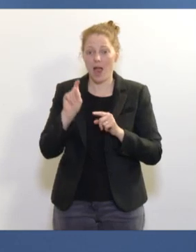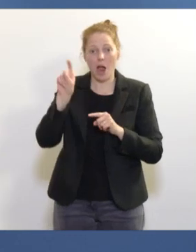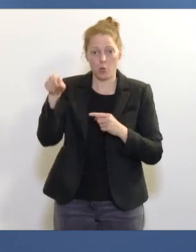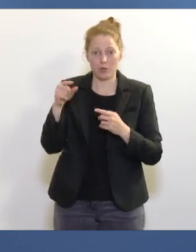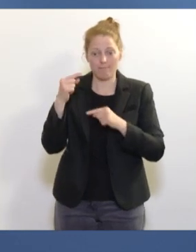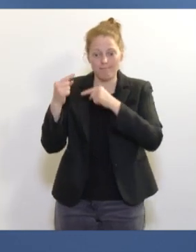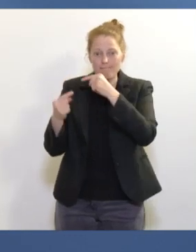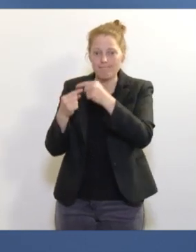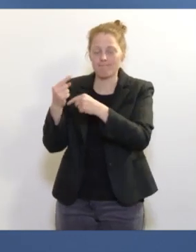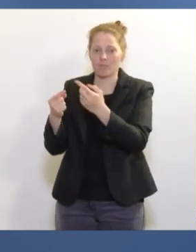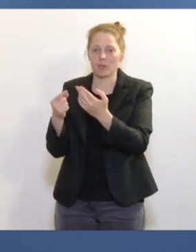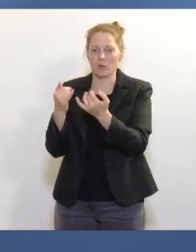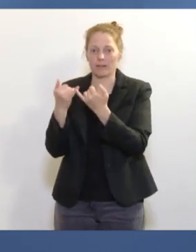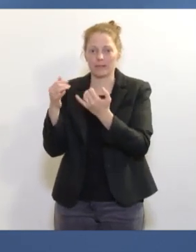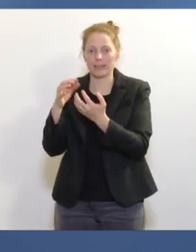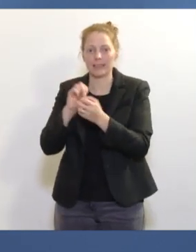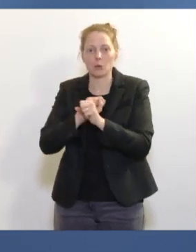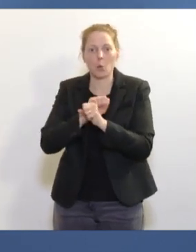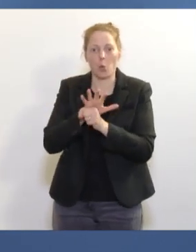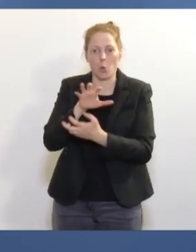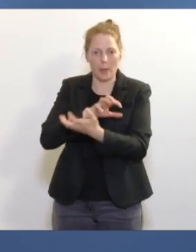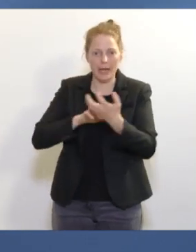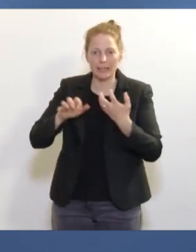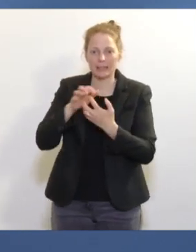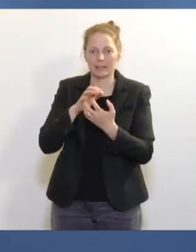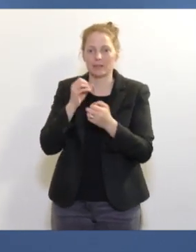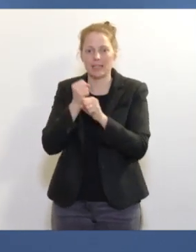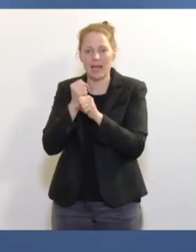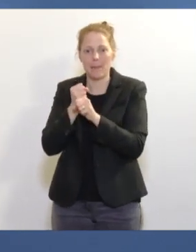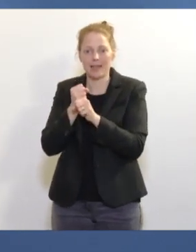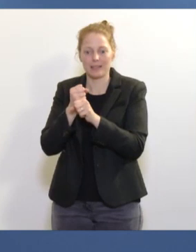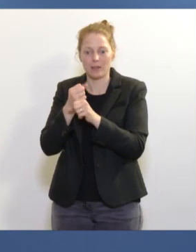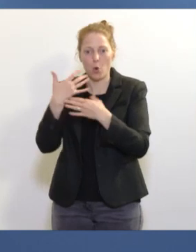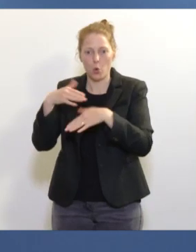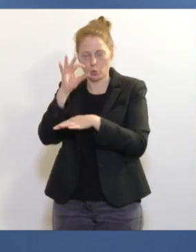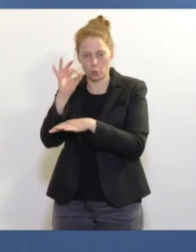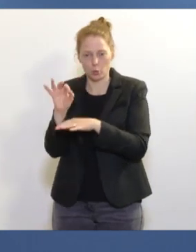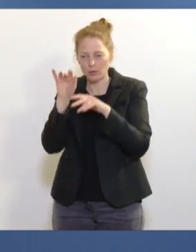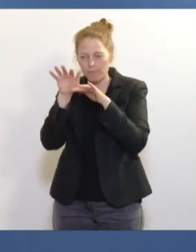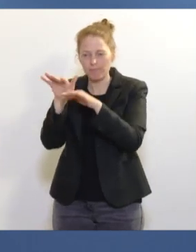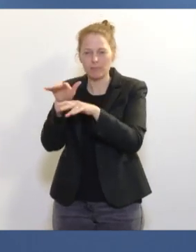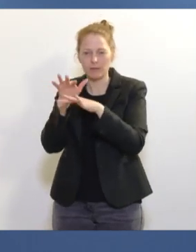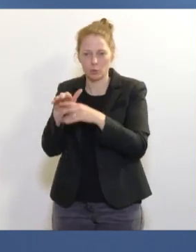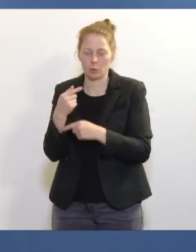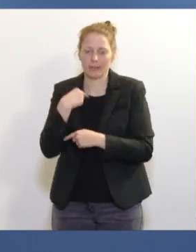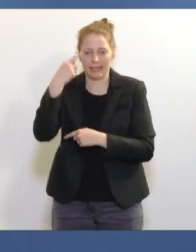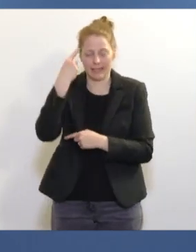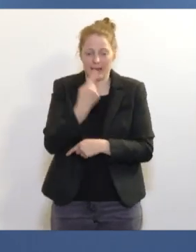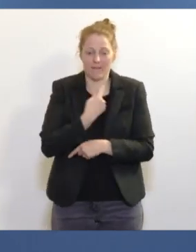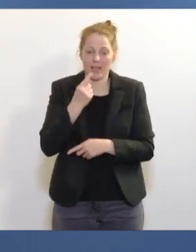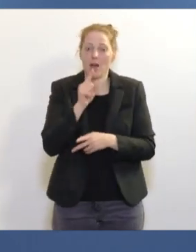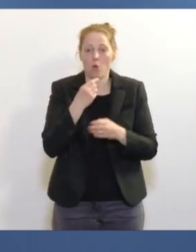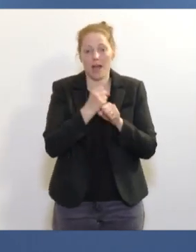auch wie Auswirkungen der Corona-Krise ob die Chômage zählen hört, da kann ich davon ausgehen, dass auch Mehrwerte eine